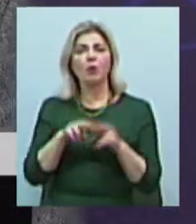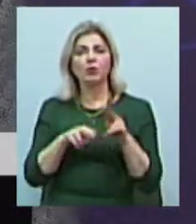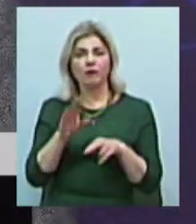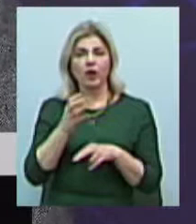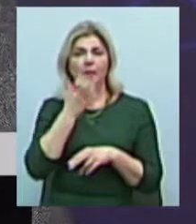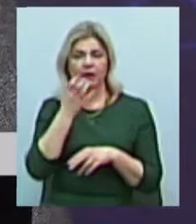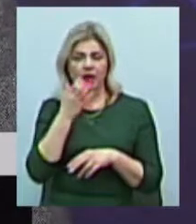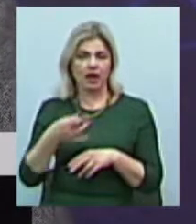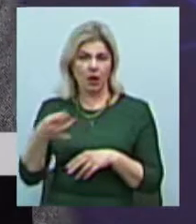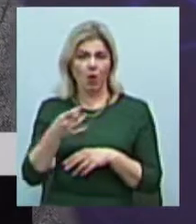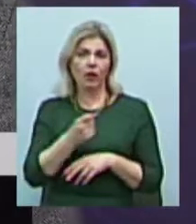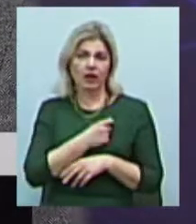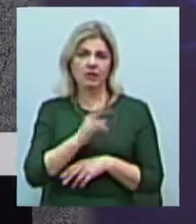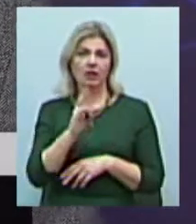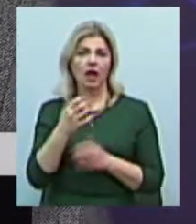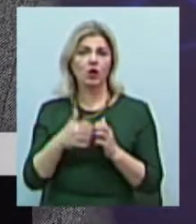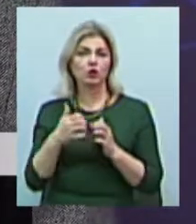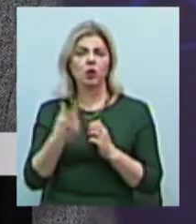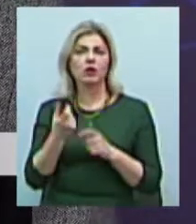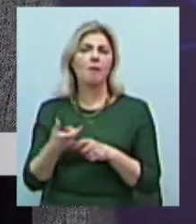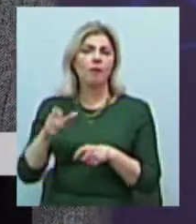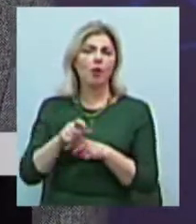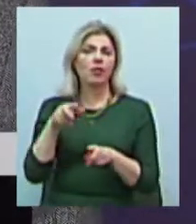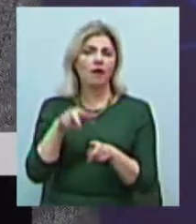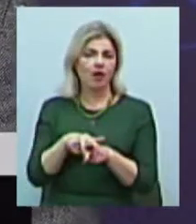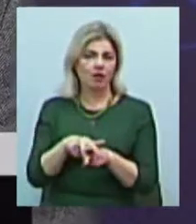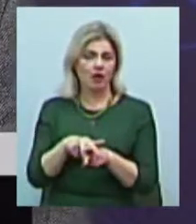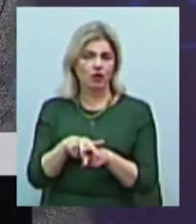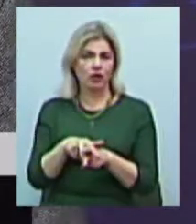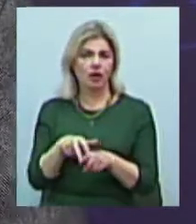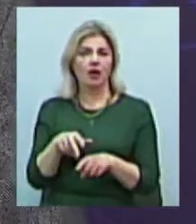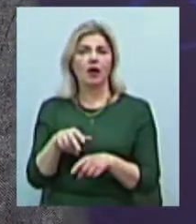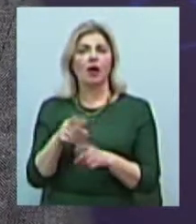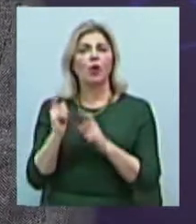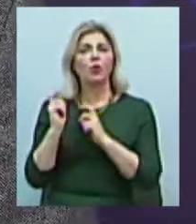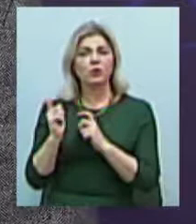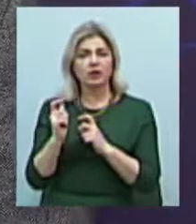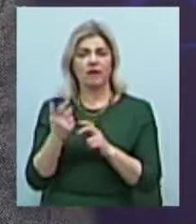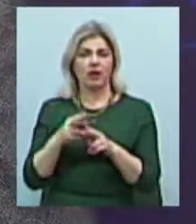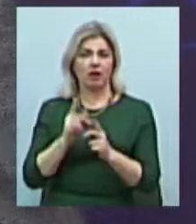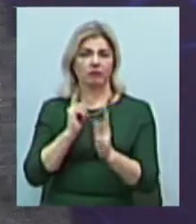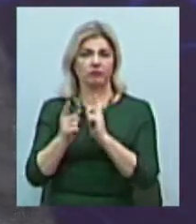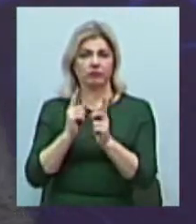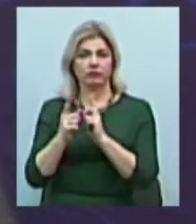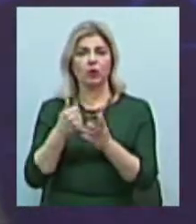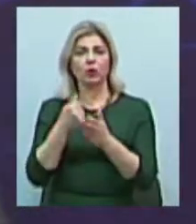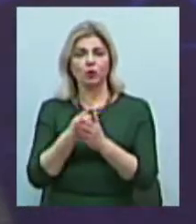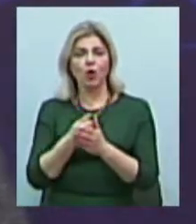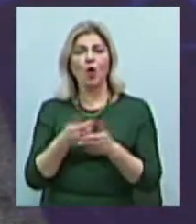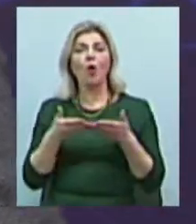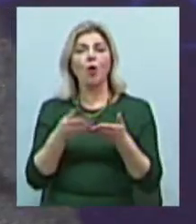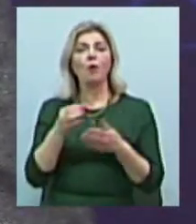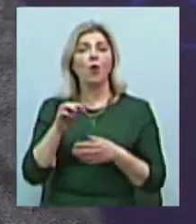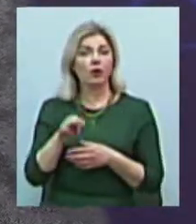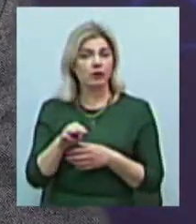– Одеса, Миколаїв, Херсон, де найбільше навантаження від грузів, які йдуть до портів.